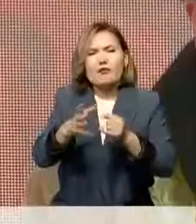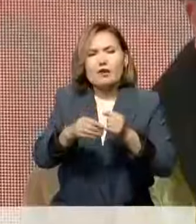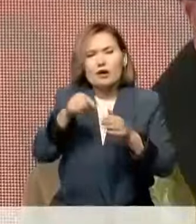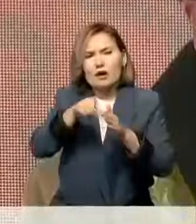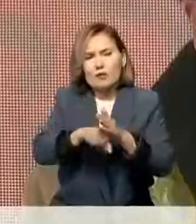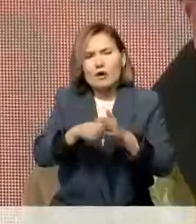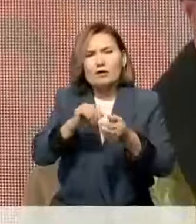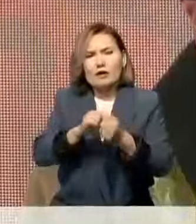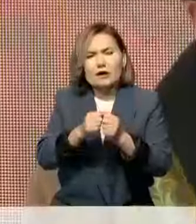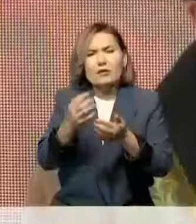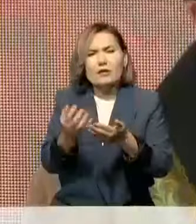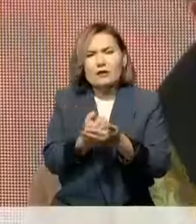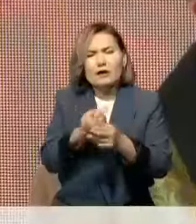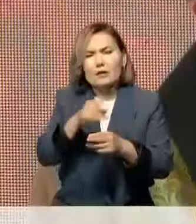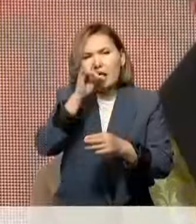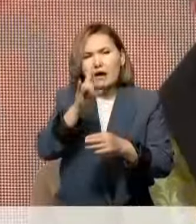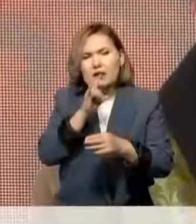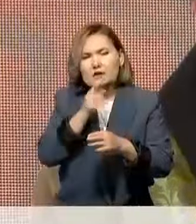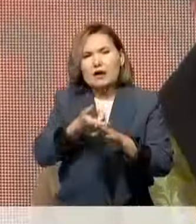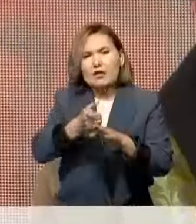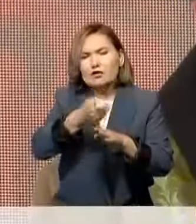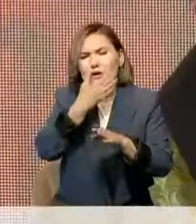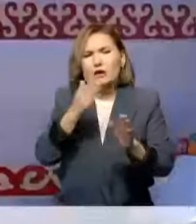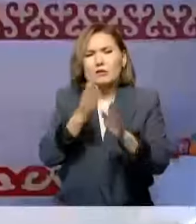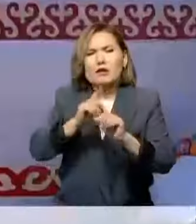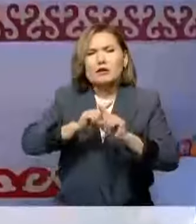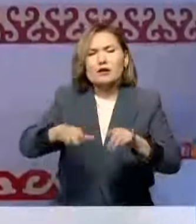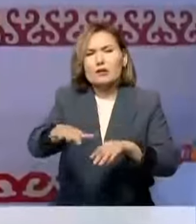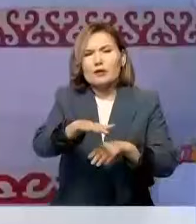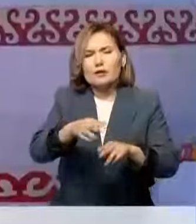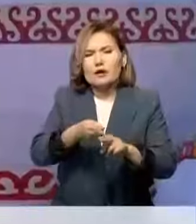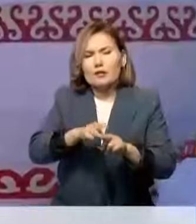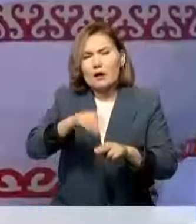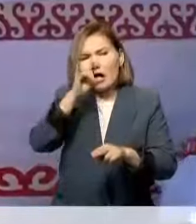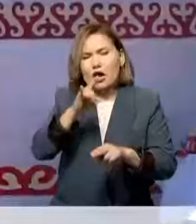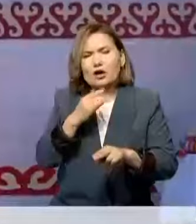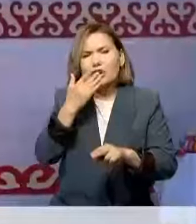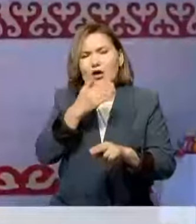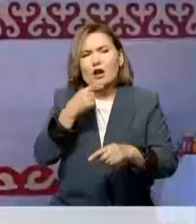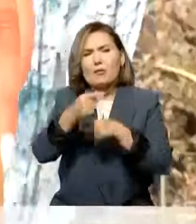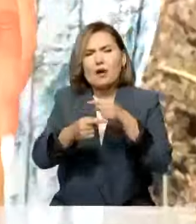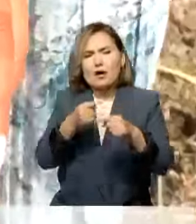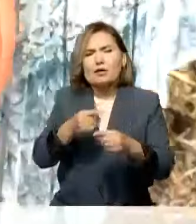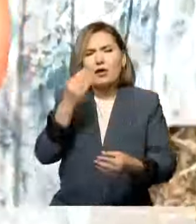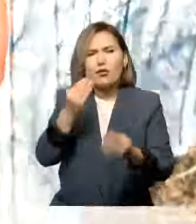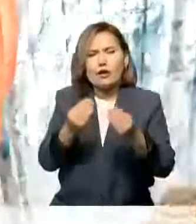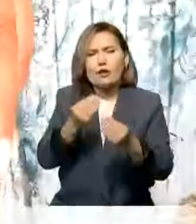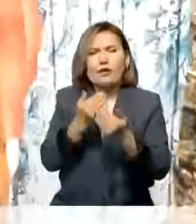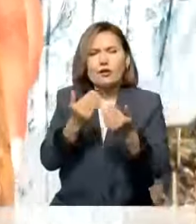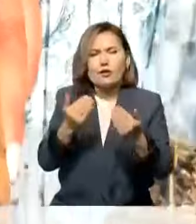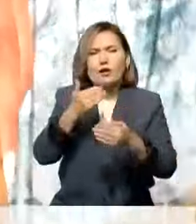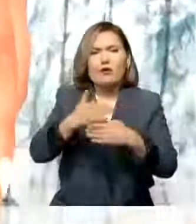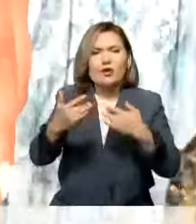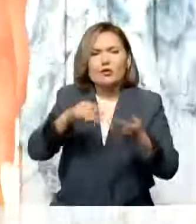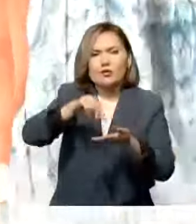қоса табиғат ландшафтысы ерекше орын. Шара барысында қазақтың ұлттық дәстүрі мен ойындарынан көрініс болды.